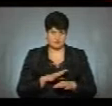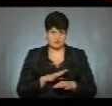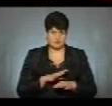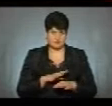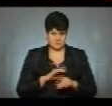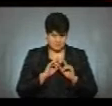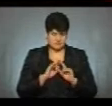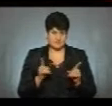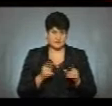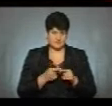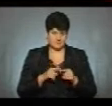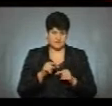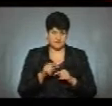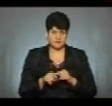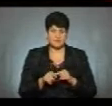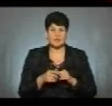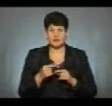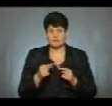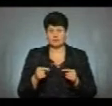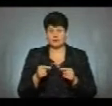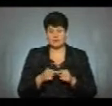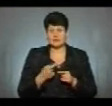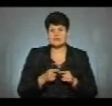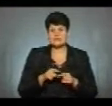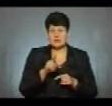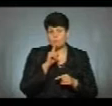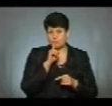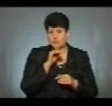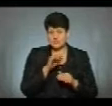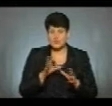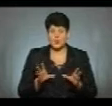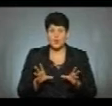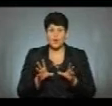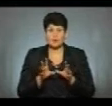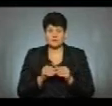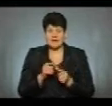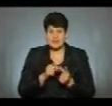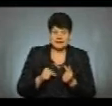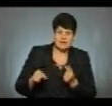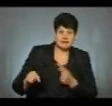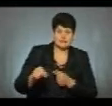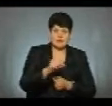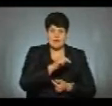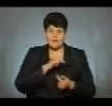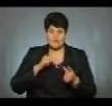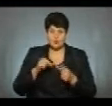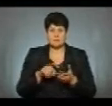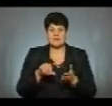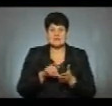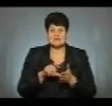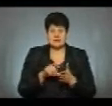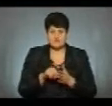менше... Специфіка, власне, цієї так. президентської кампанії. І, відповідно, кампанії. Оце мовчання об'єднало навколо себе, скажімо, представників